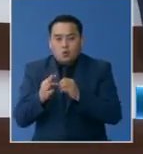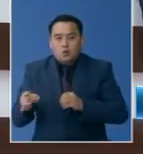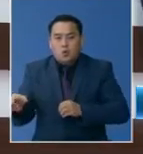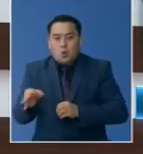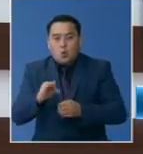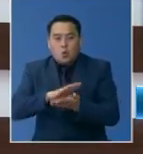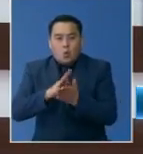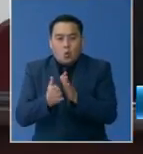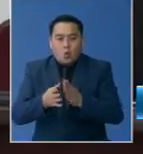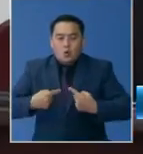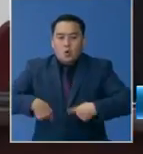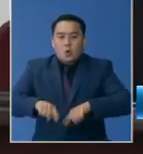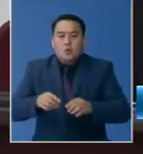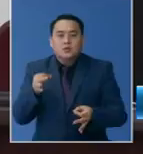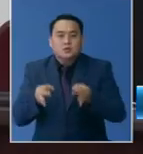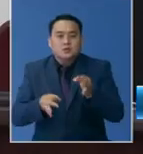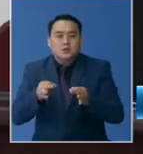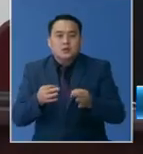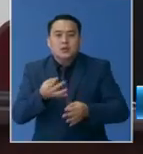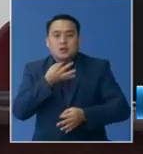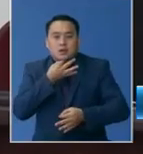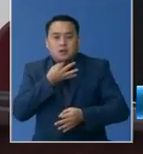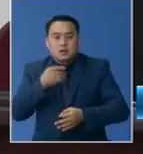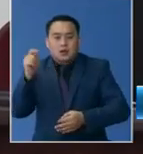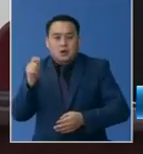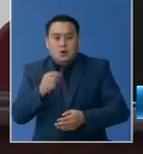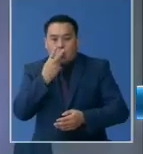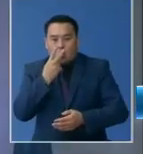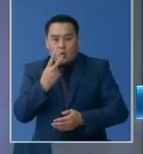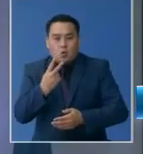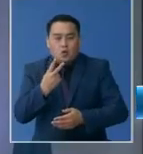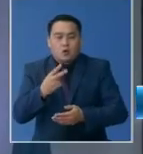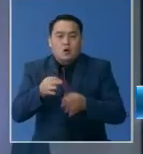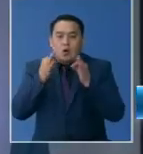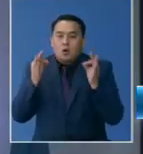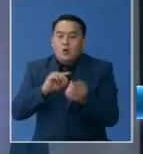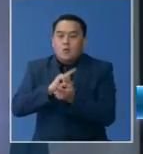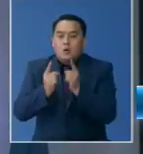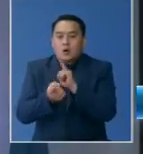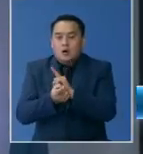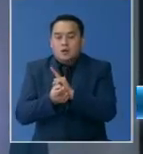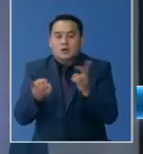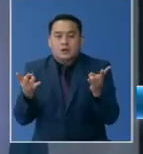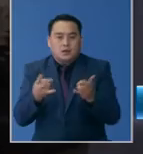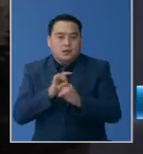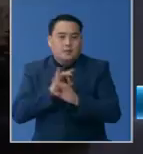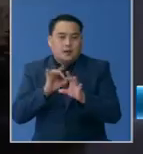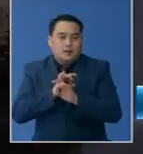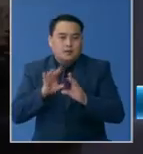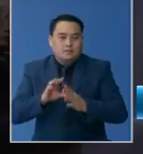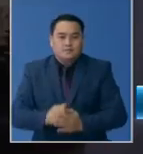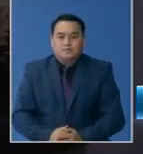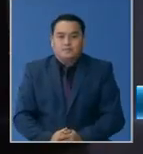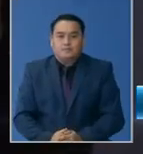қоғамдық келісім кеңестері өкілдерін ерте келіпті. Көргені білгені тәжірибе алмаса жүргені керек дейді. Ең